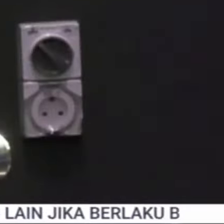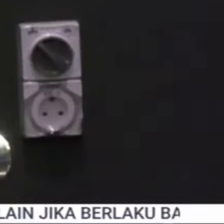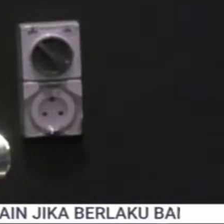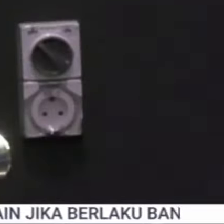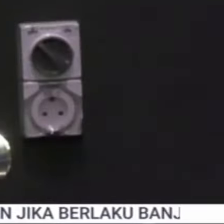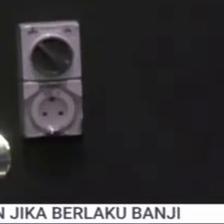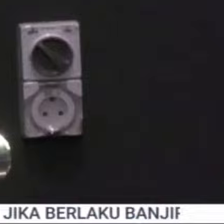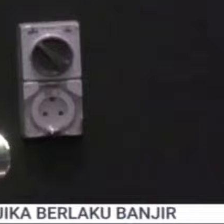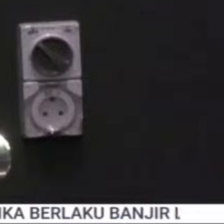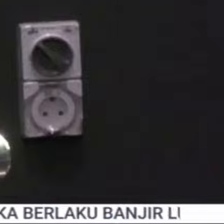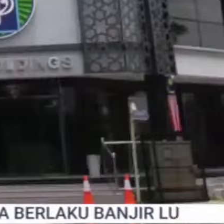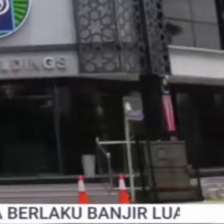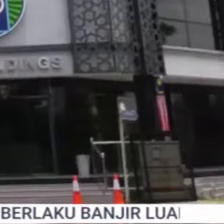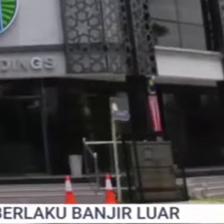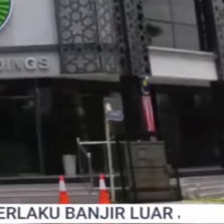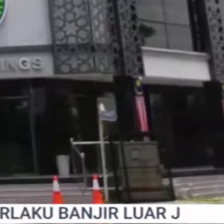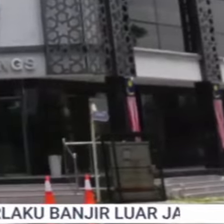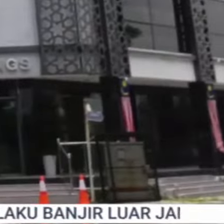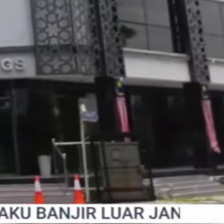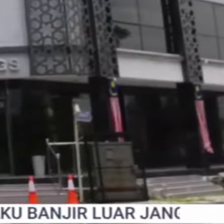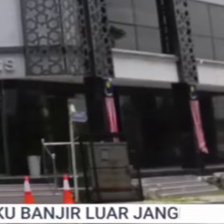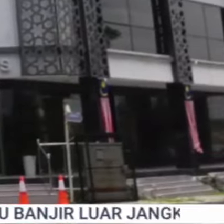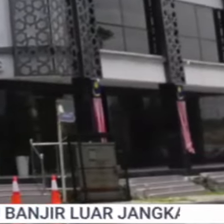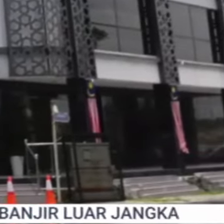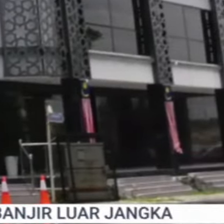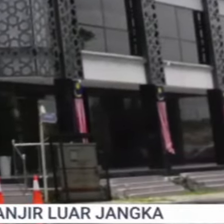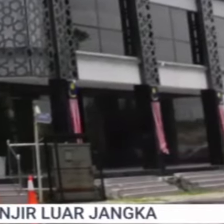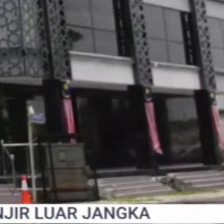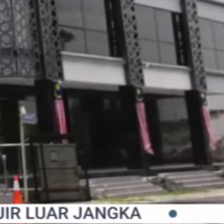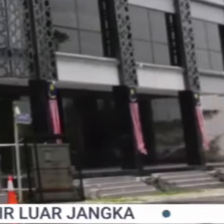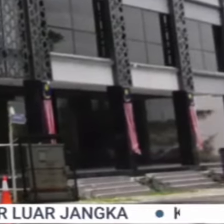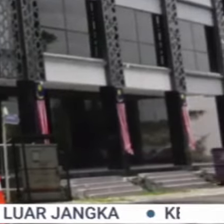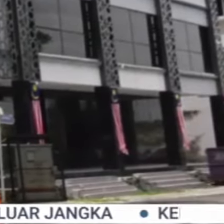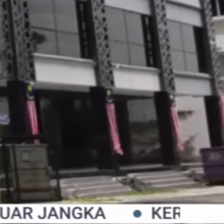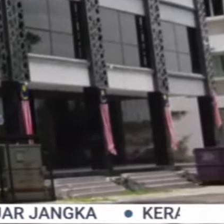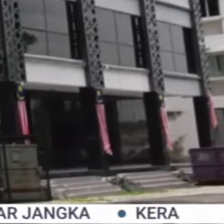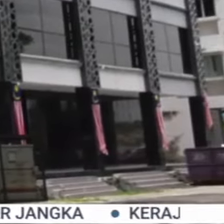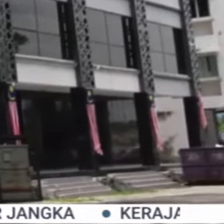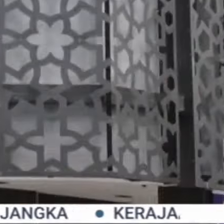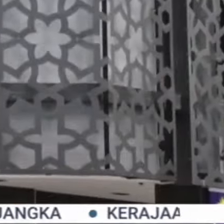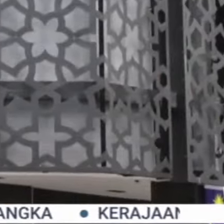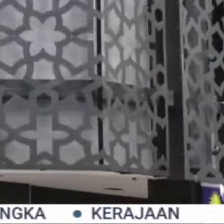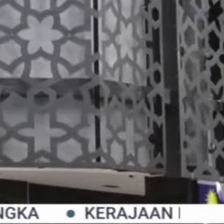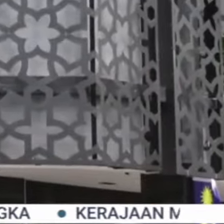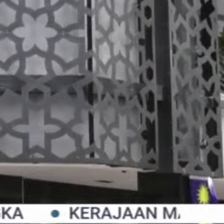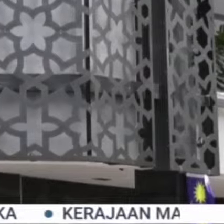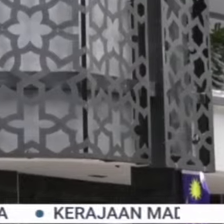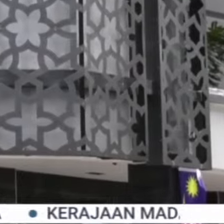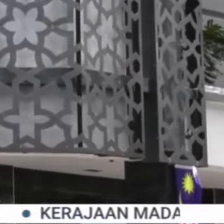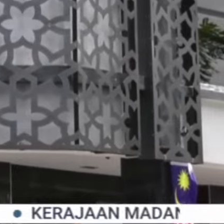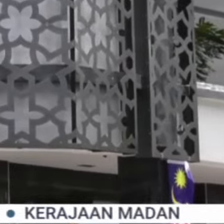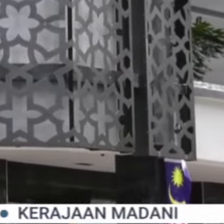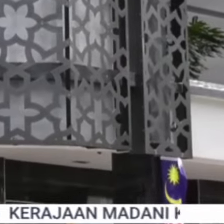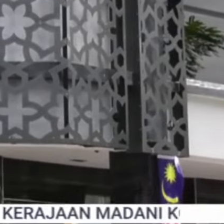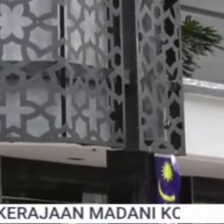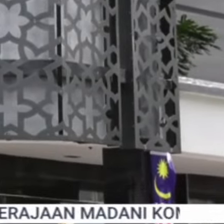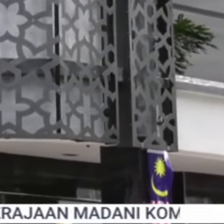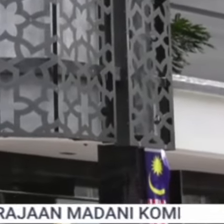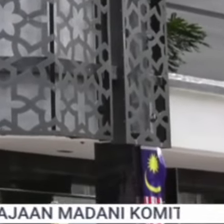Pandangan berkait hukum ajaran GISBH tunggu perkenan Majlis Raja-Raja.